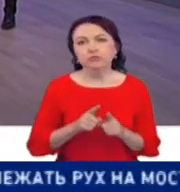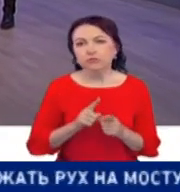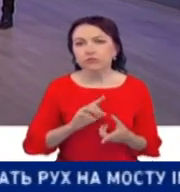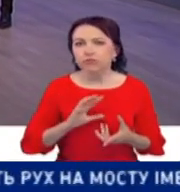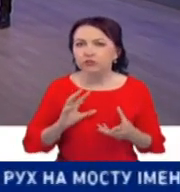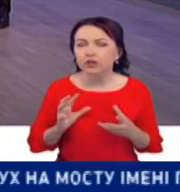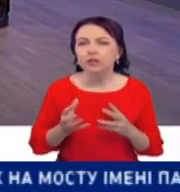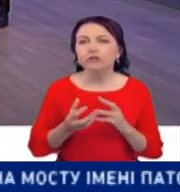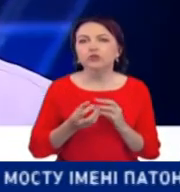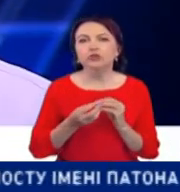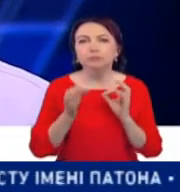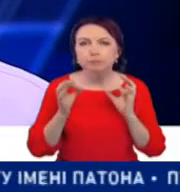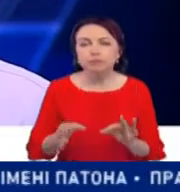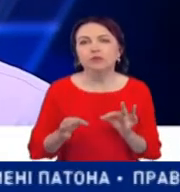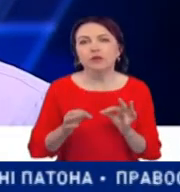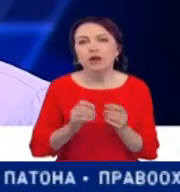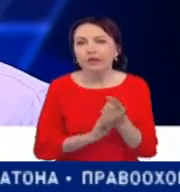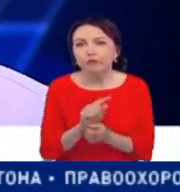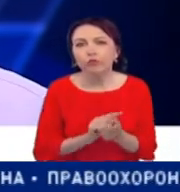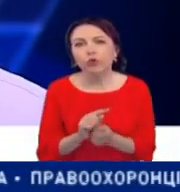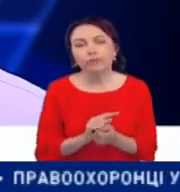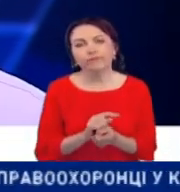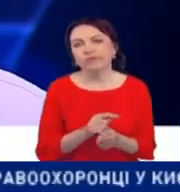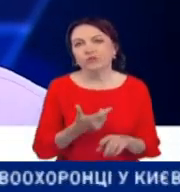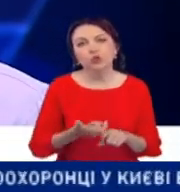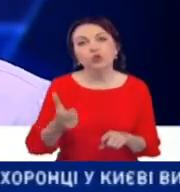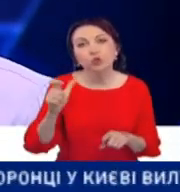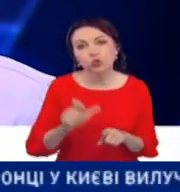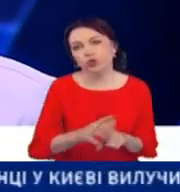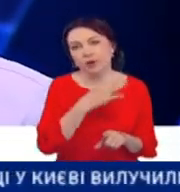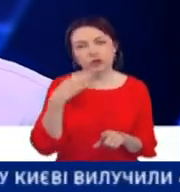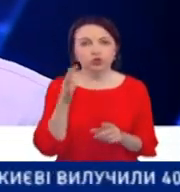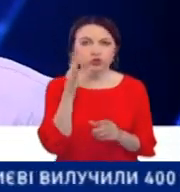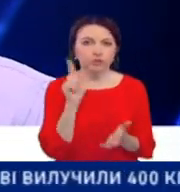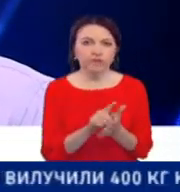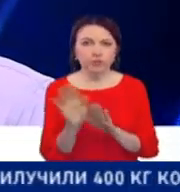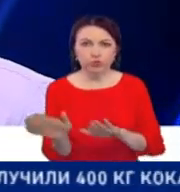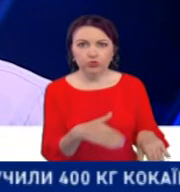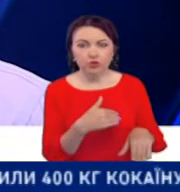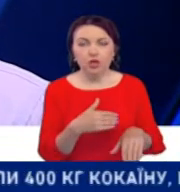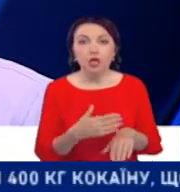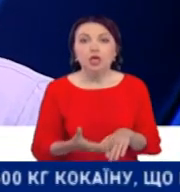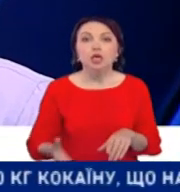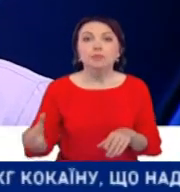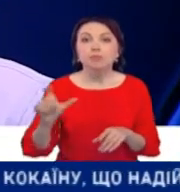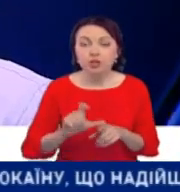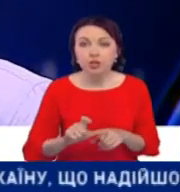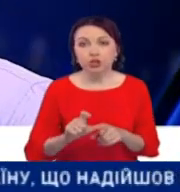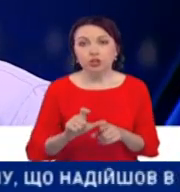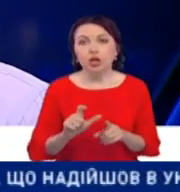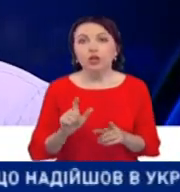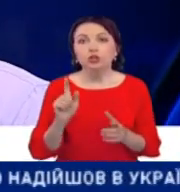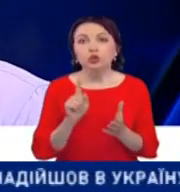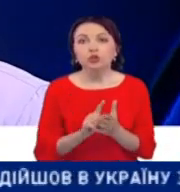та якихось дій, ну, дуже багато часу повинно пройти. Та набагато більше повинно відбутись